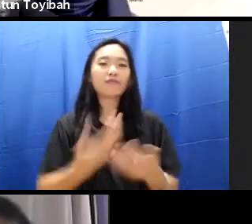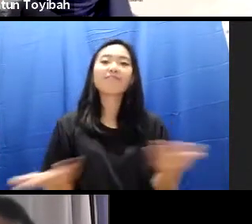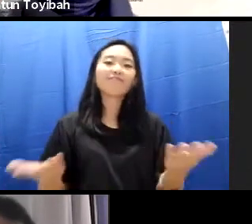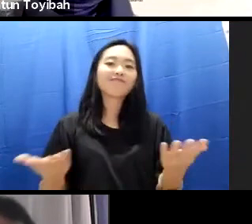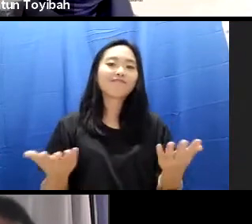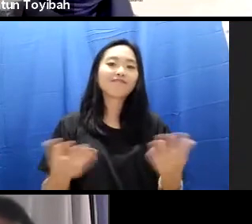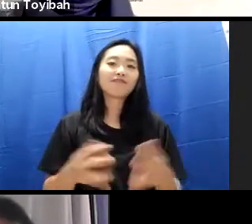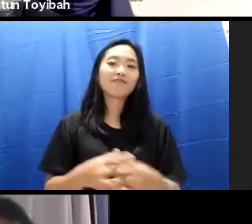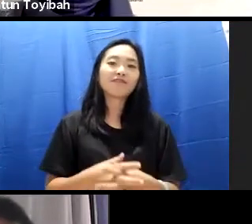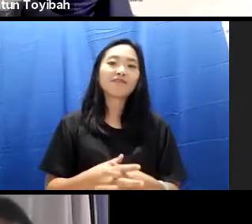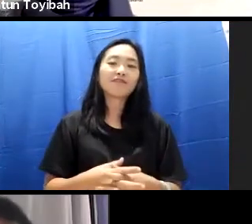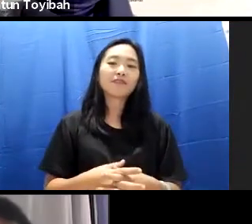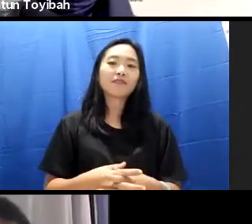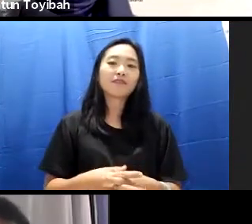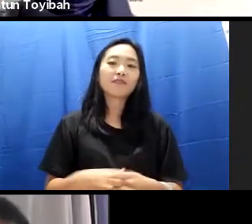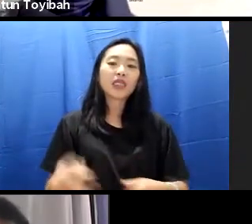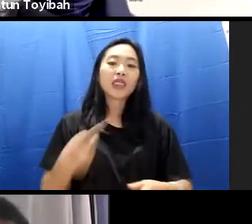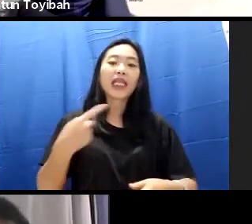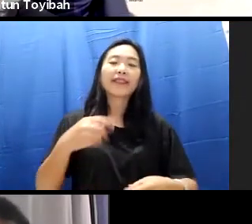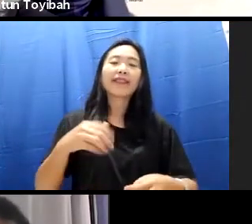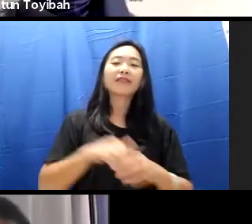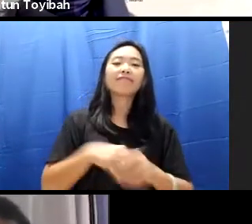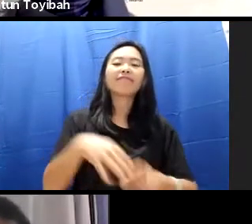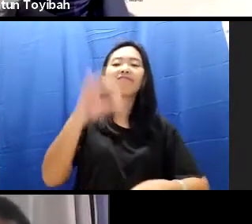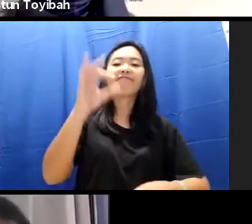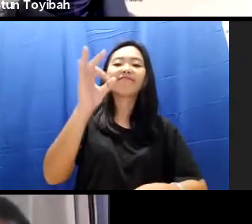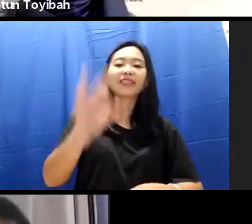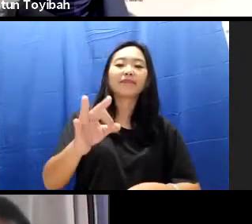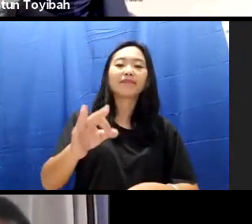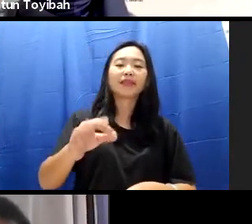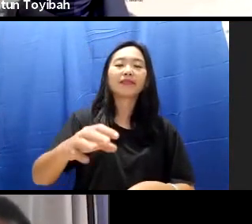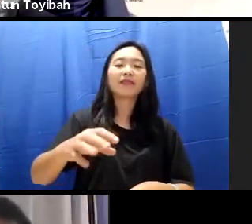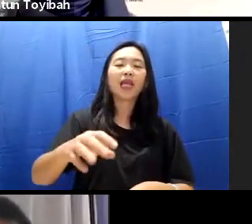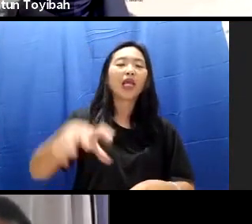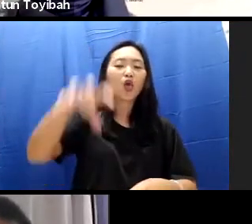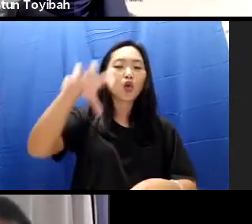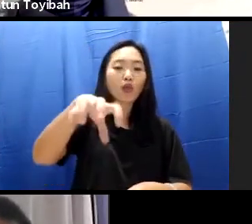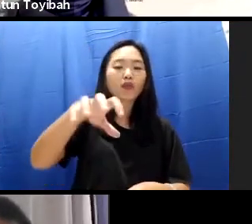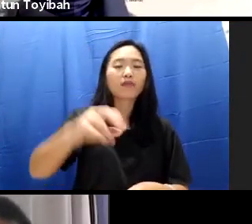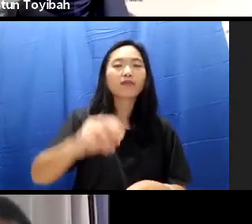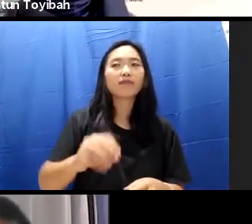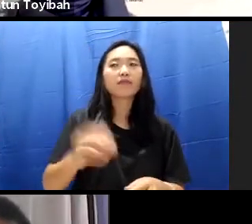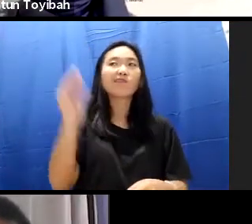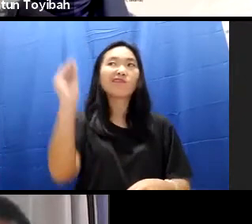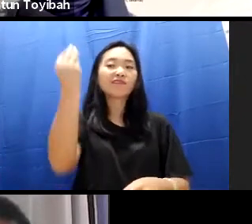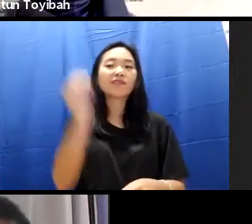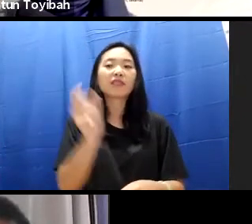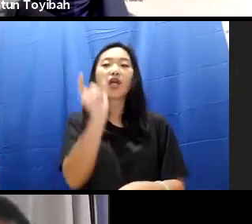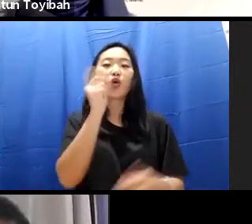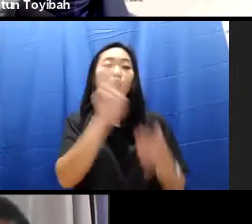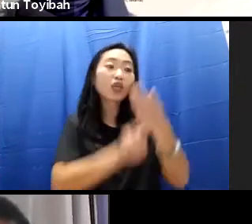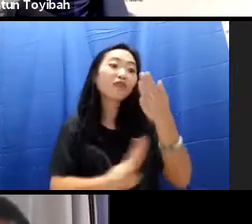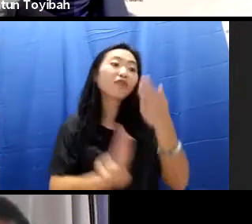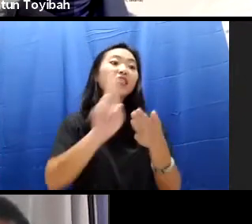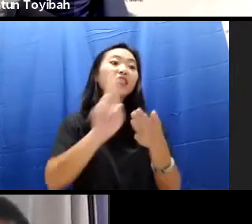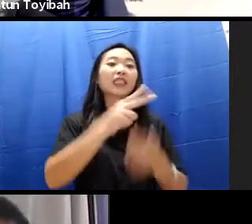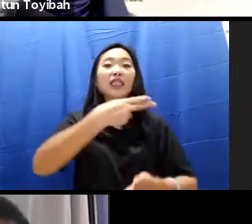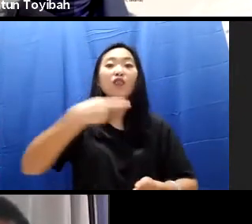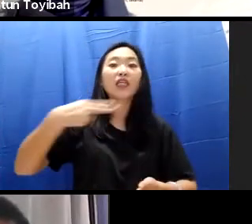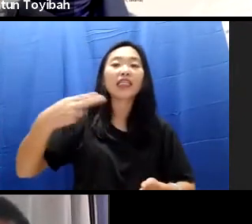kita ini di dalam UI paling enggak ini kan enggak banyak memang jumlahnya gitu ya. Akan tetapi kami ini